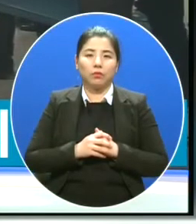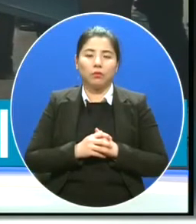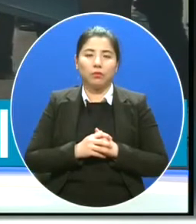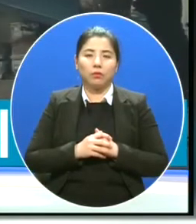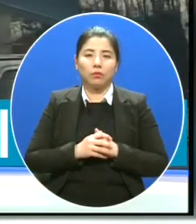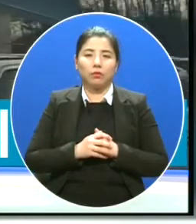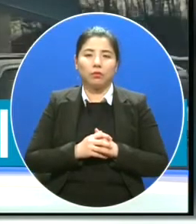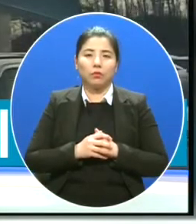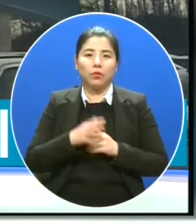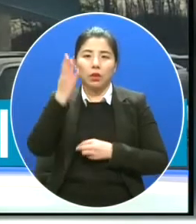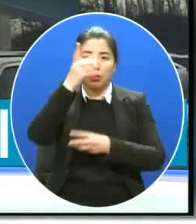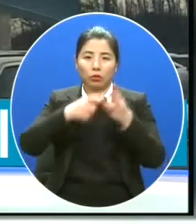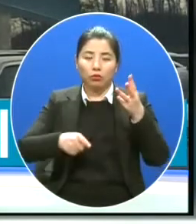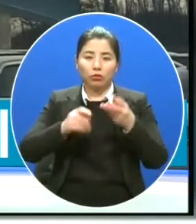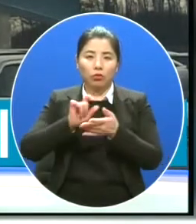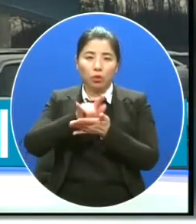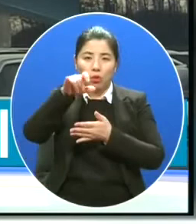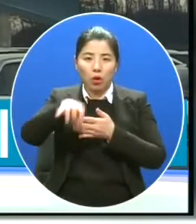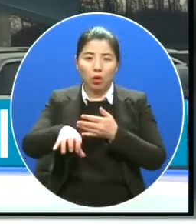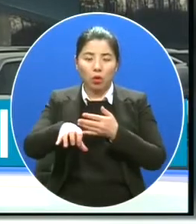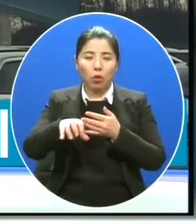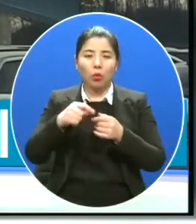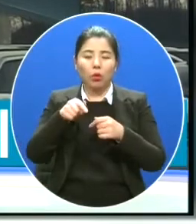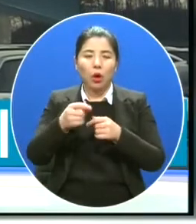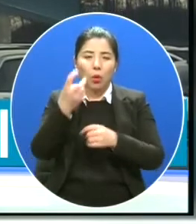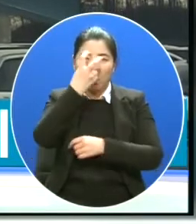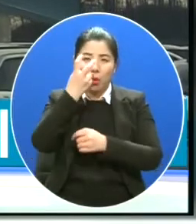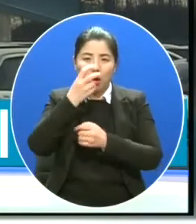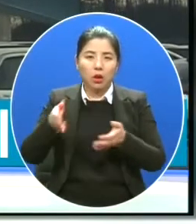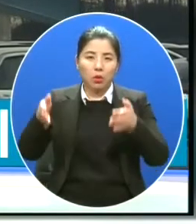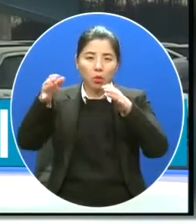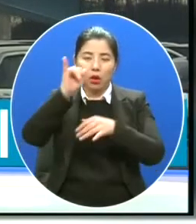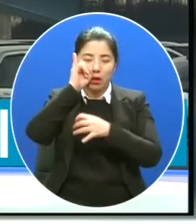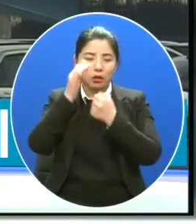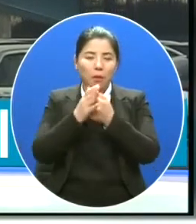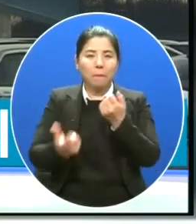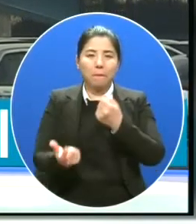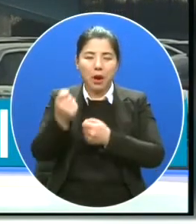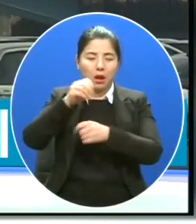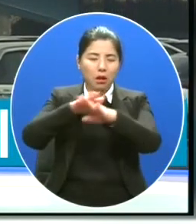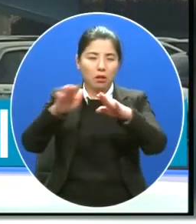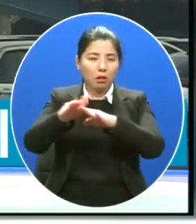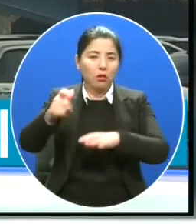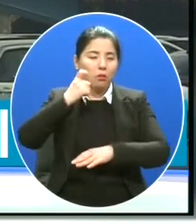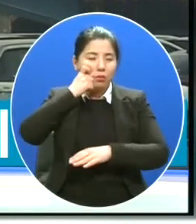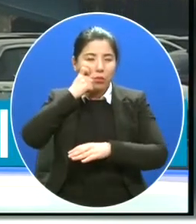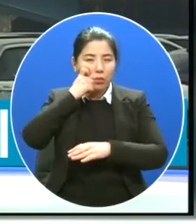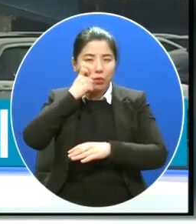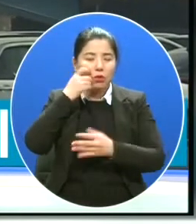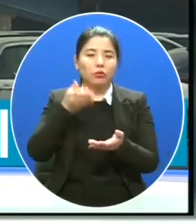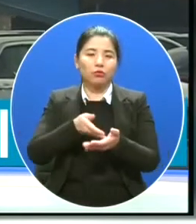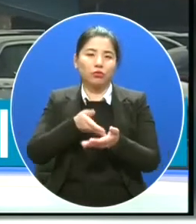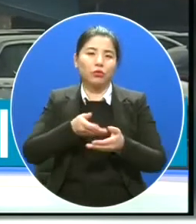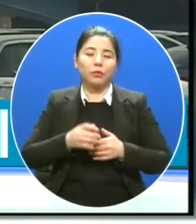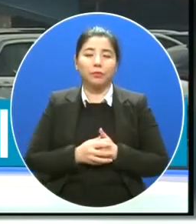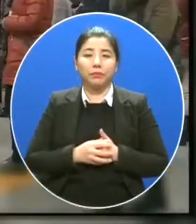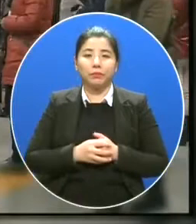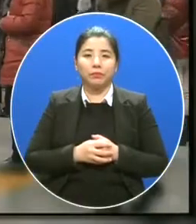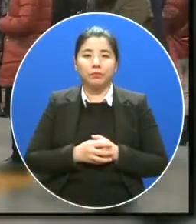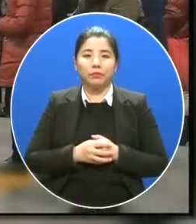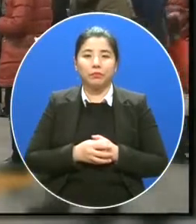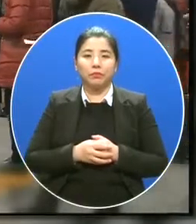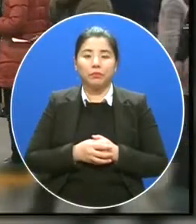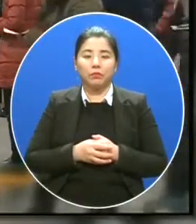청주공항의 경우 검역소 사무실은 여객청사가 아닌 관리동에 위치해 있어 신속한 대응에 지장을 받고 있다는 지적입니다.